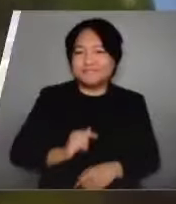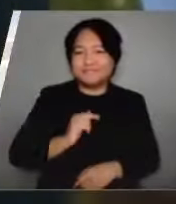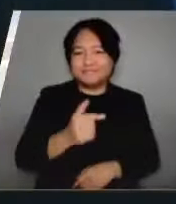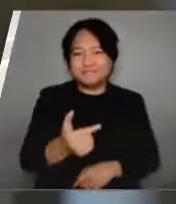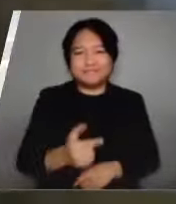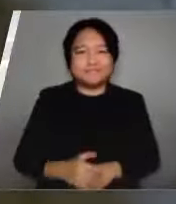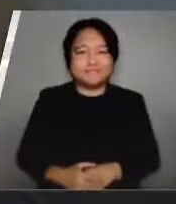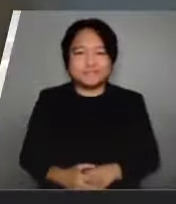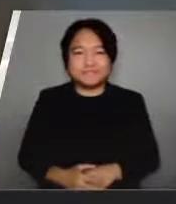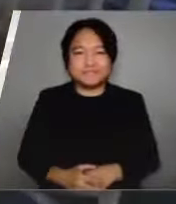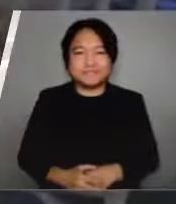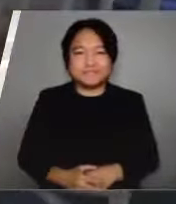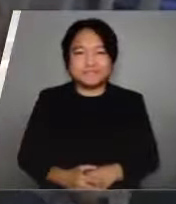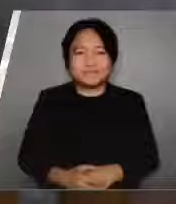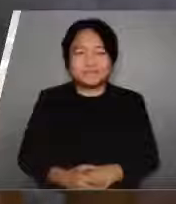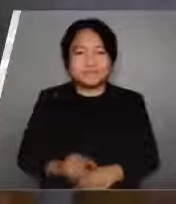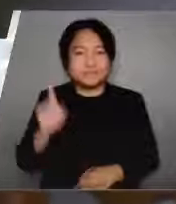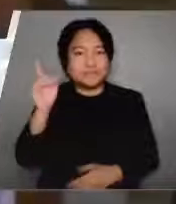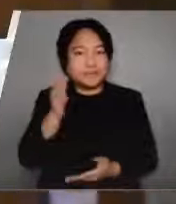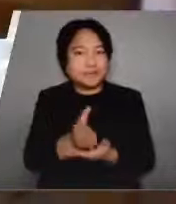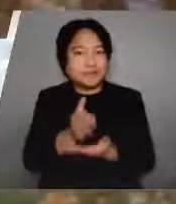ang kasal!